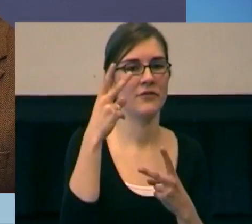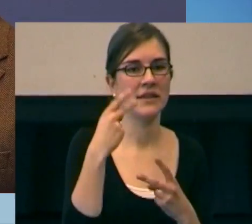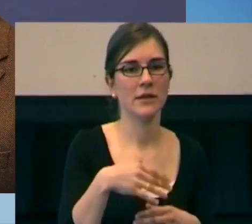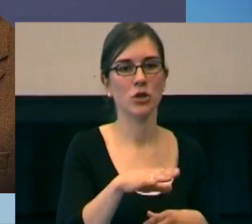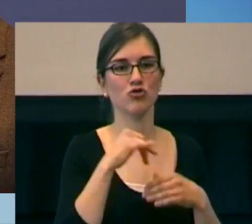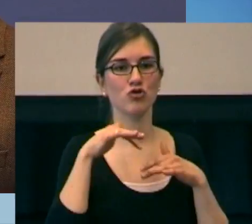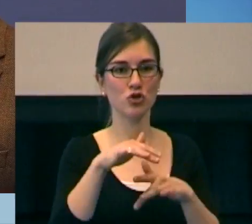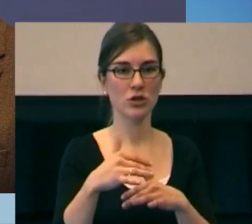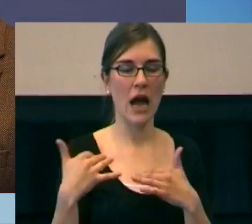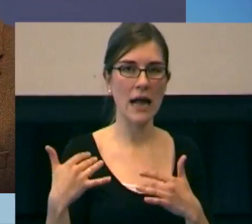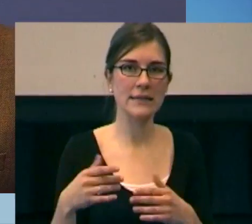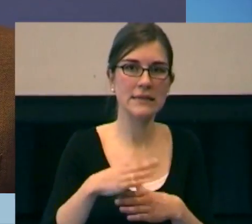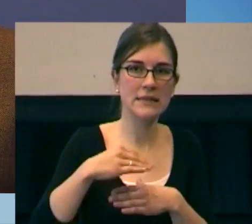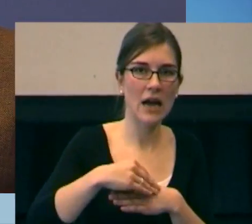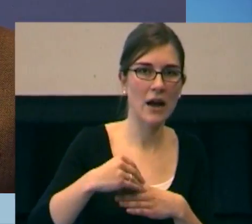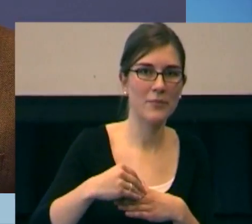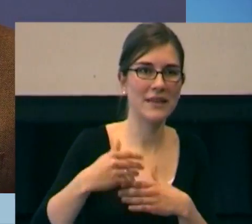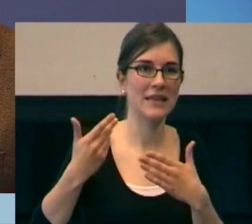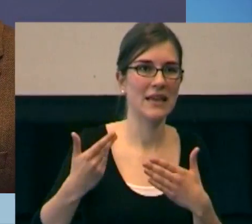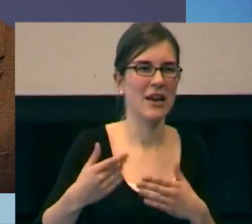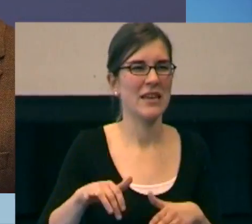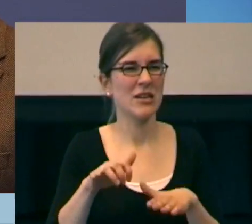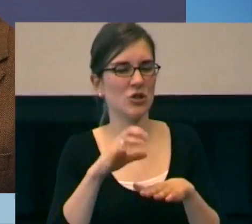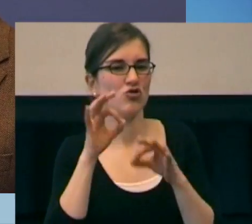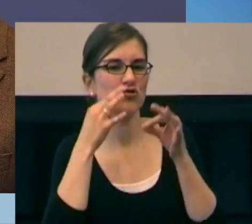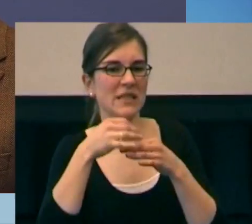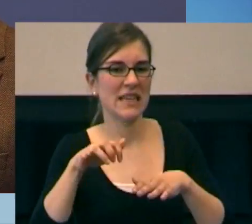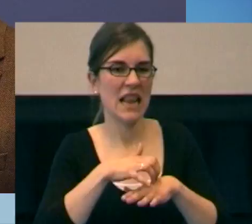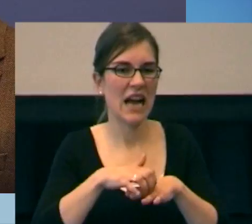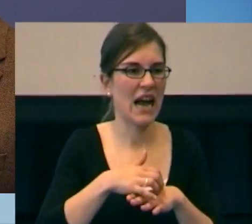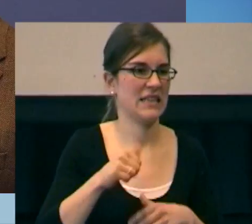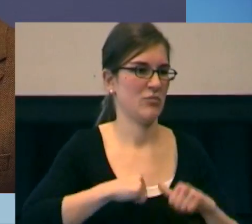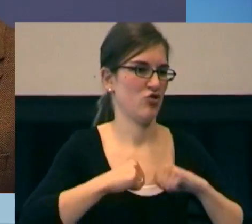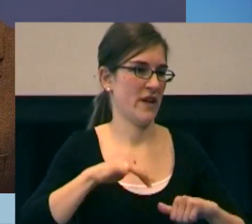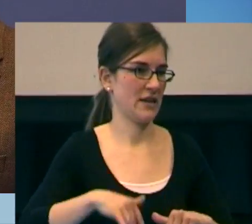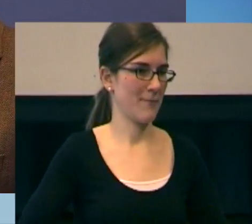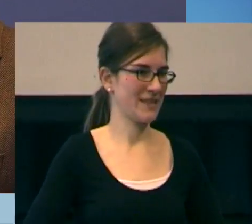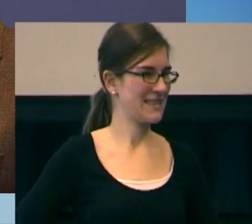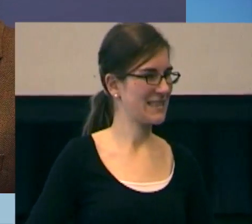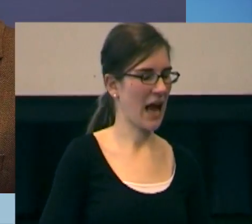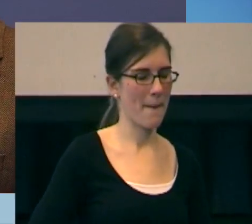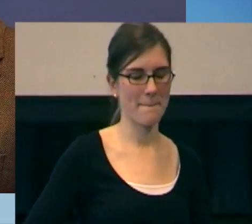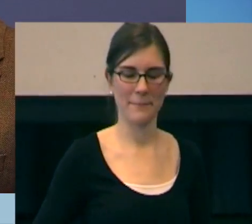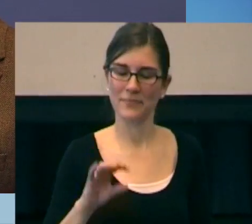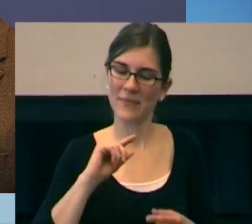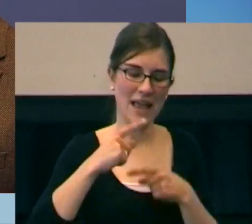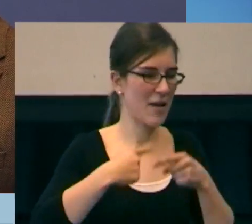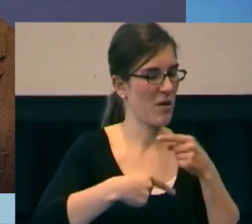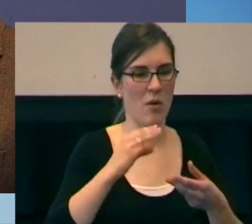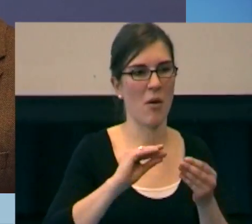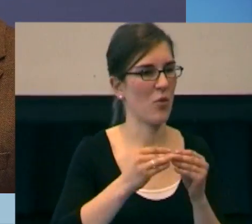vorübergehend irritative Beschwerden, Reizbeschwerden auf den Darm, auf die Blase, weil der Darm kriegt immer von der Bestrahlung was mit ab.